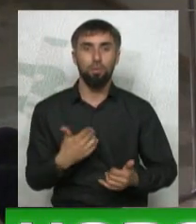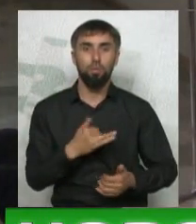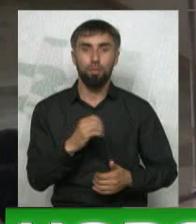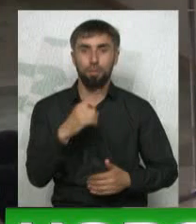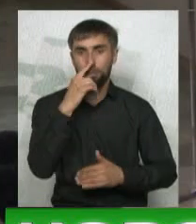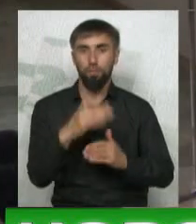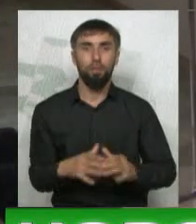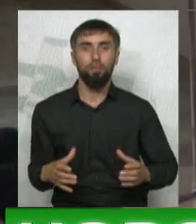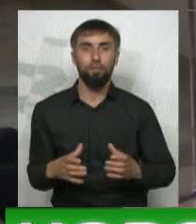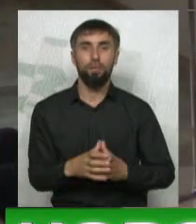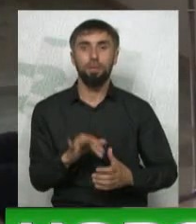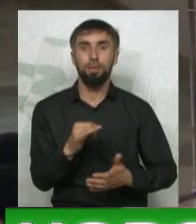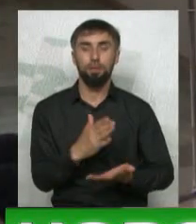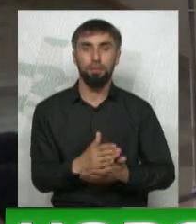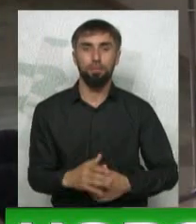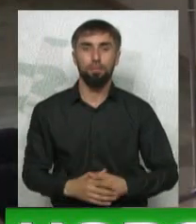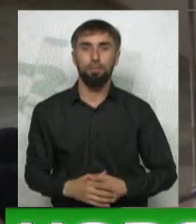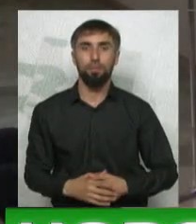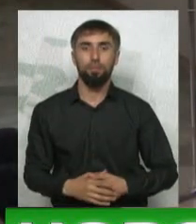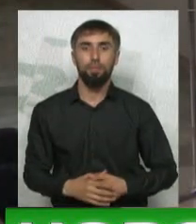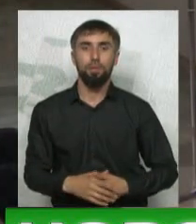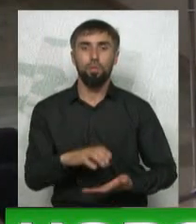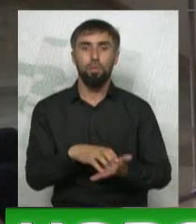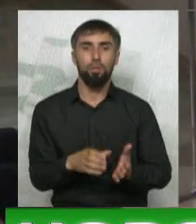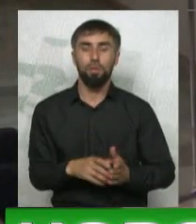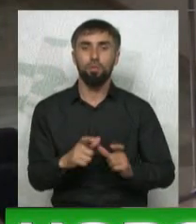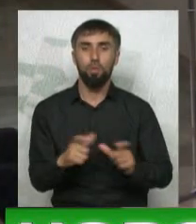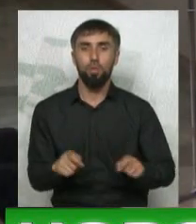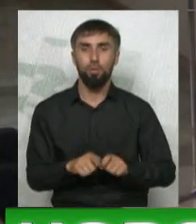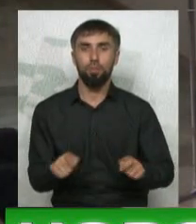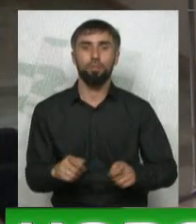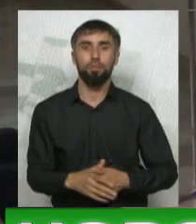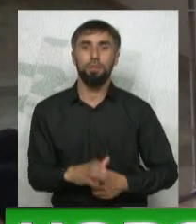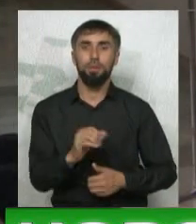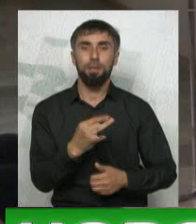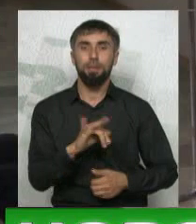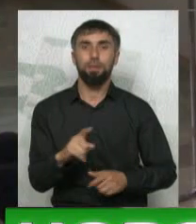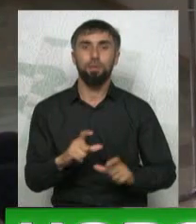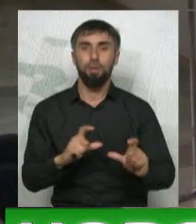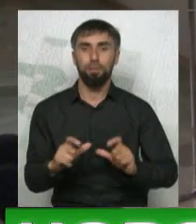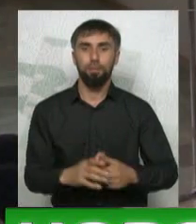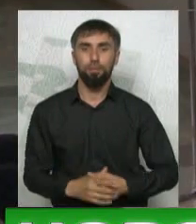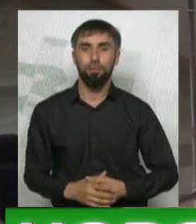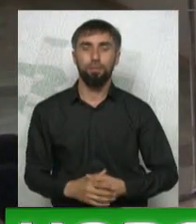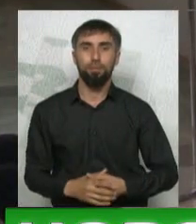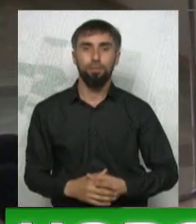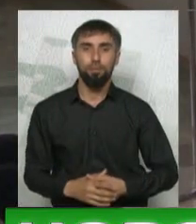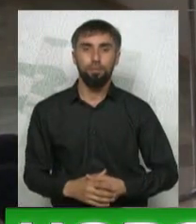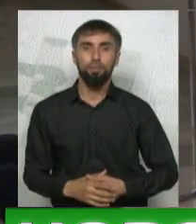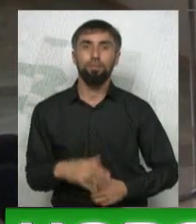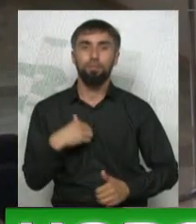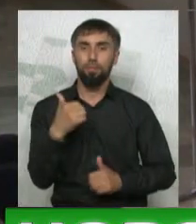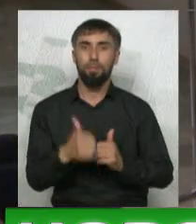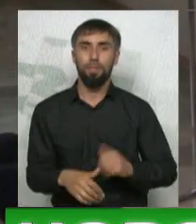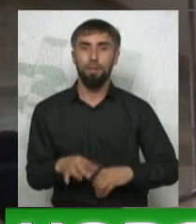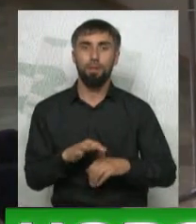практически сформировали и действуют комнаты шахмат, в школах открыты секции шахмат. Мы часто